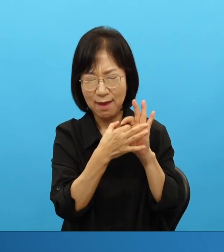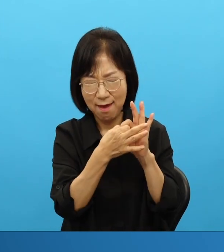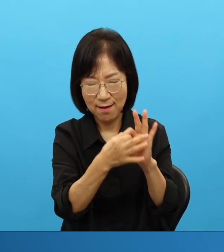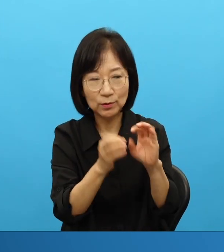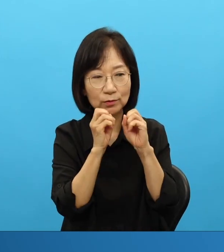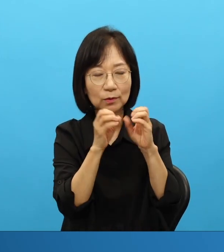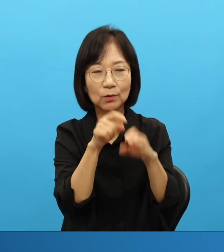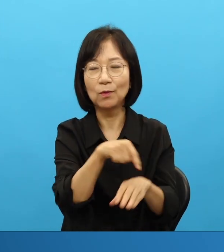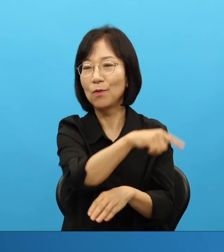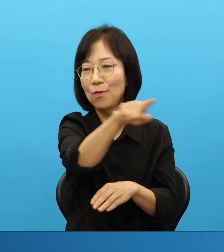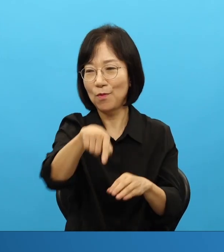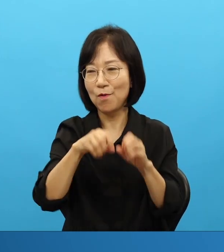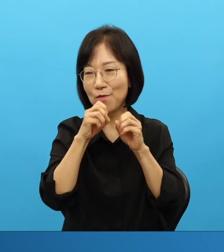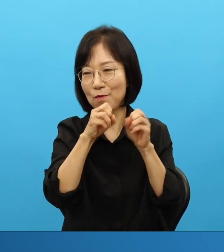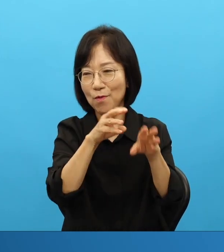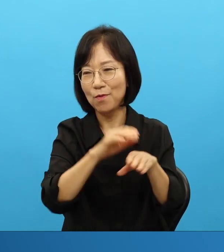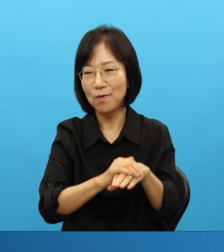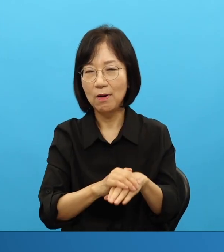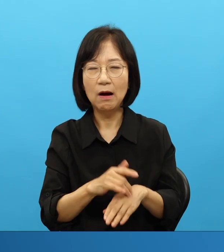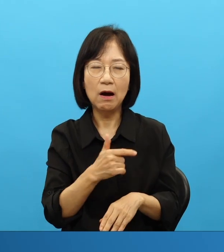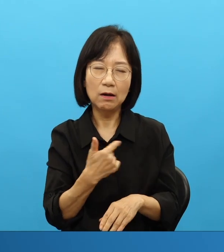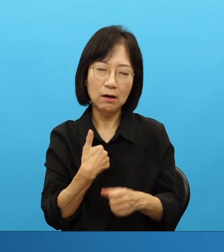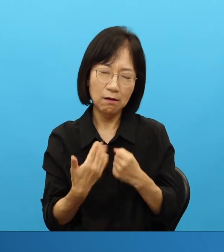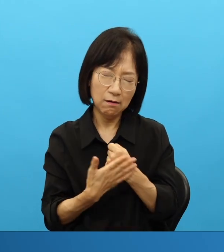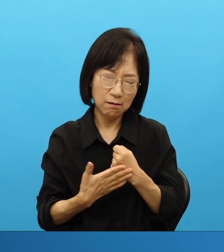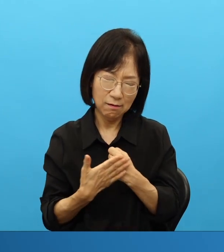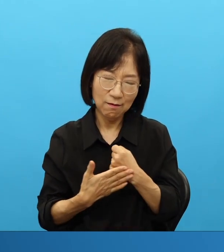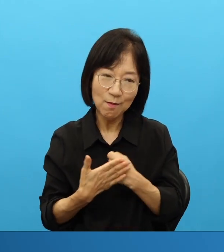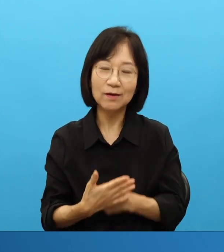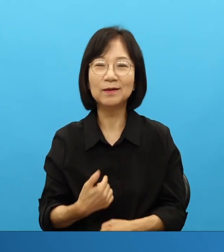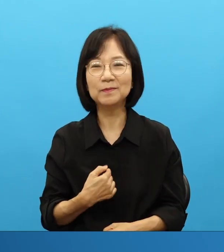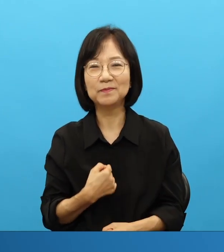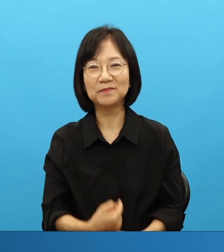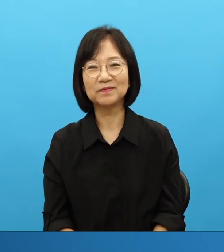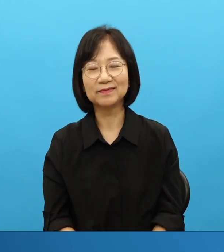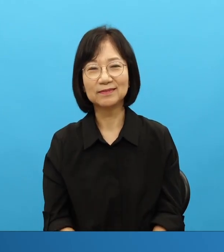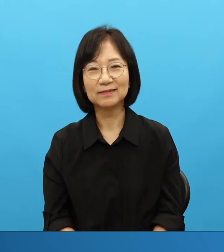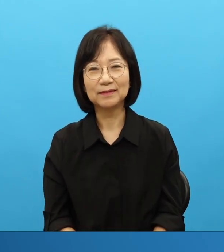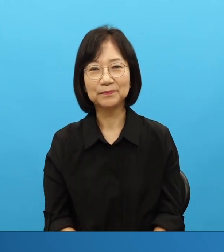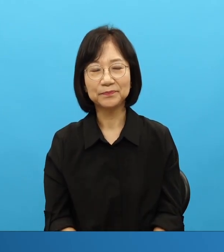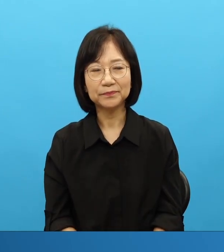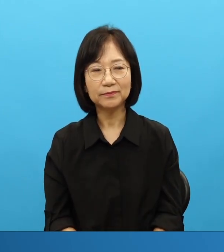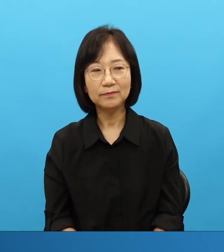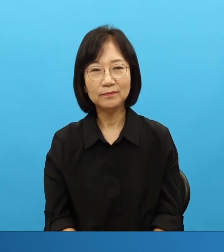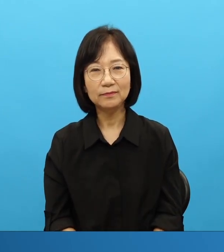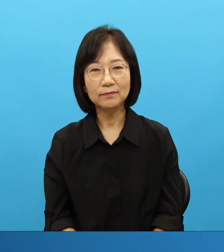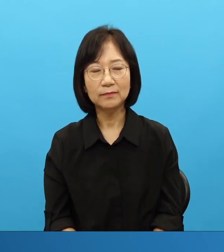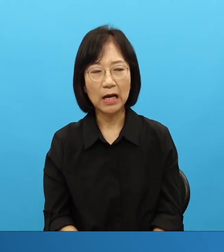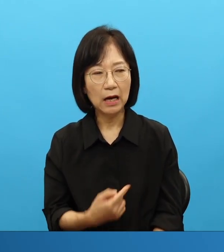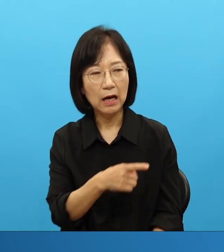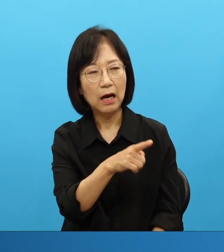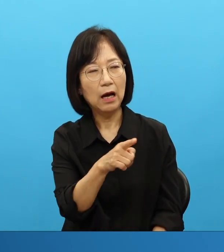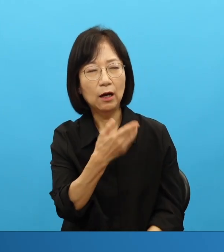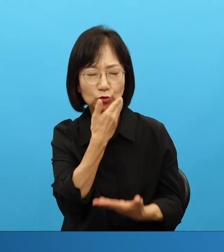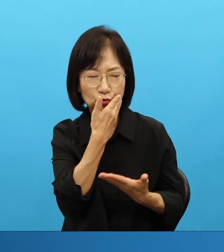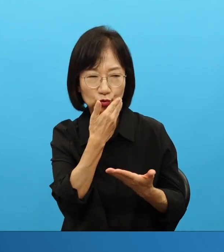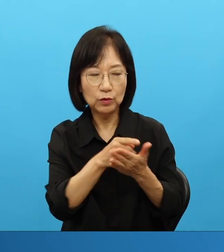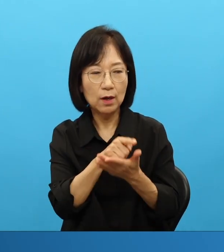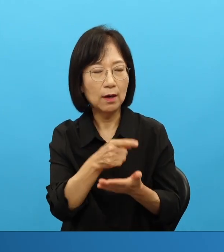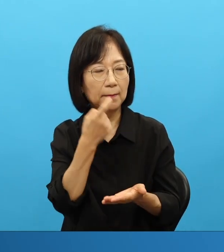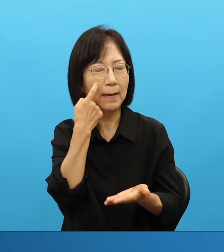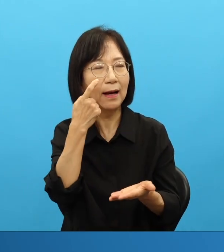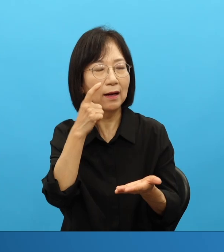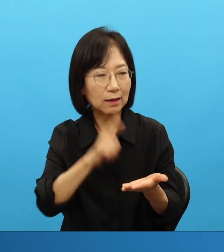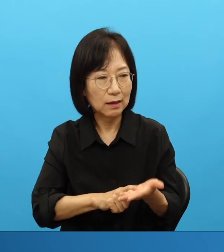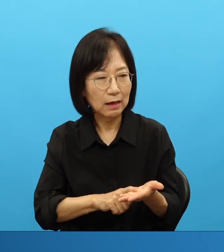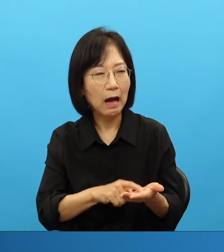I was so blessed. 그러니까 어렵지도 않아요. 너무 중요한 것들이 많이 있는데 놓치고 있단 말이죠. And that's why it wasn't difficult at all.